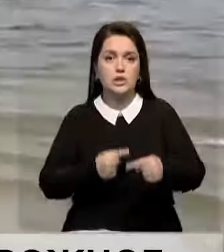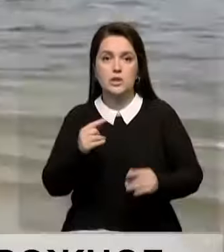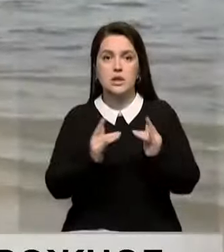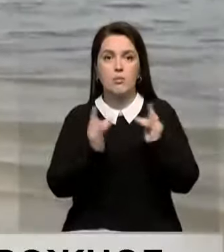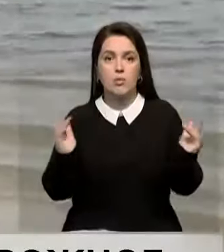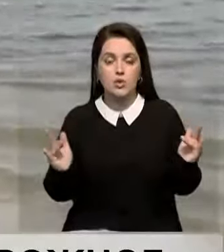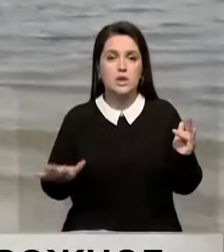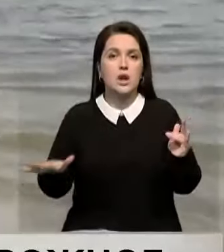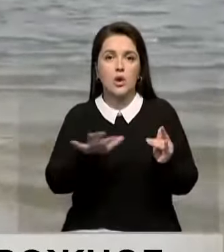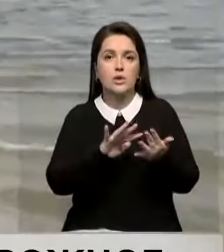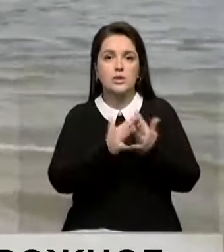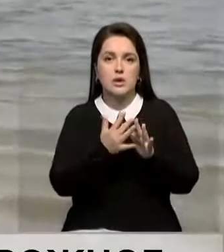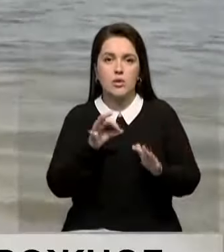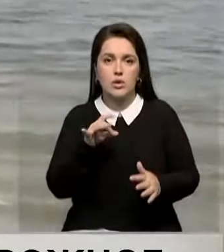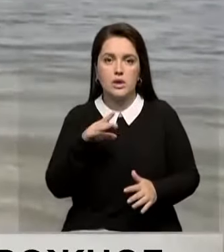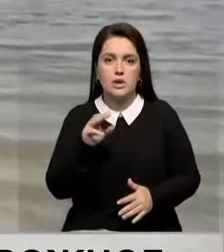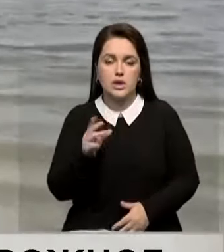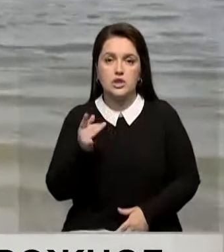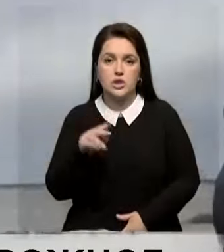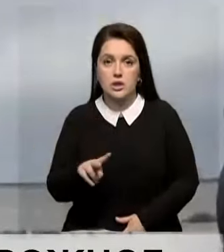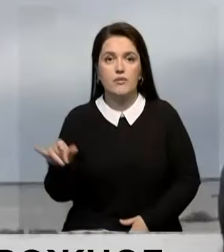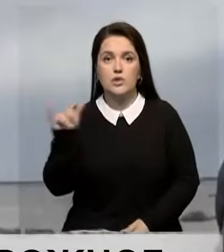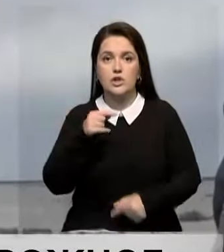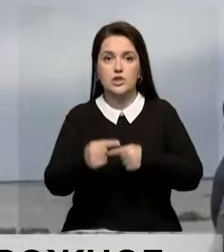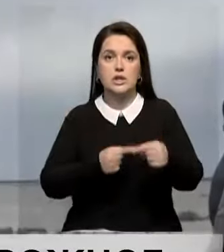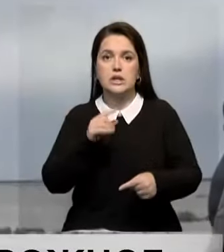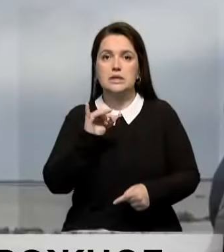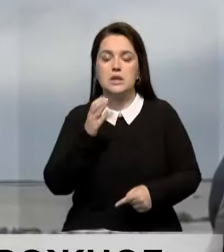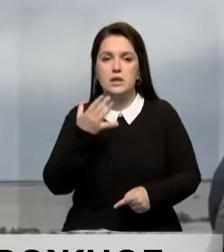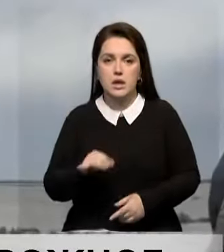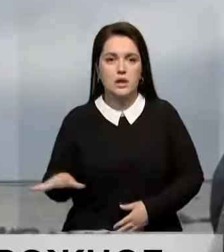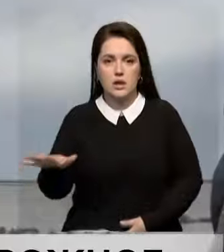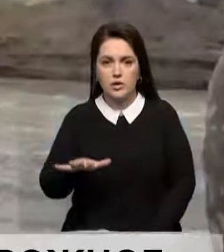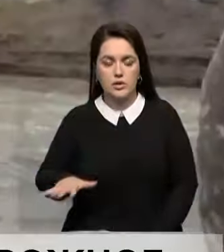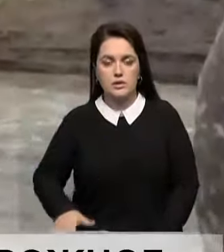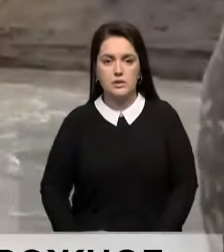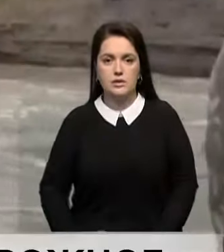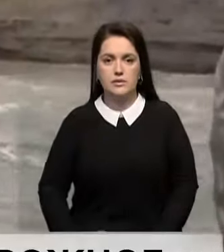мост в районе села Ортакшыл, а в Уральск через Исатайский район.